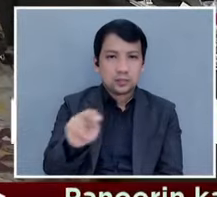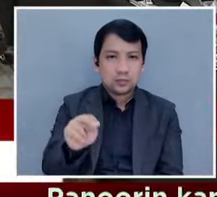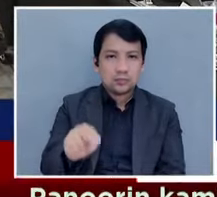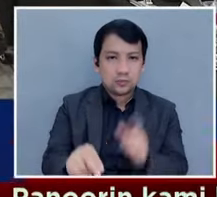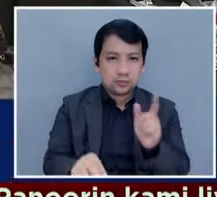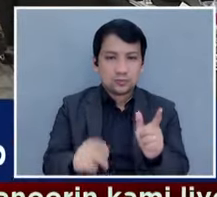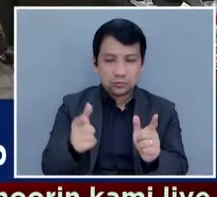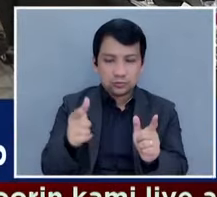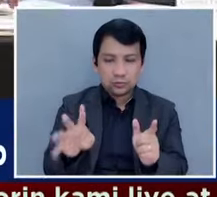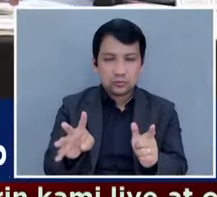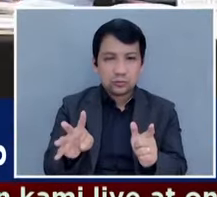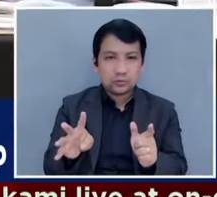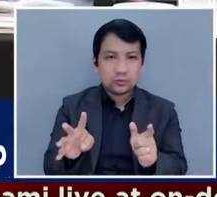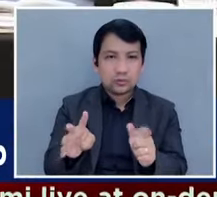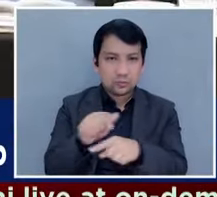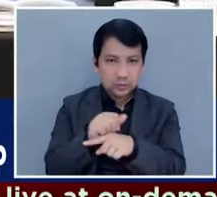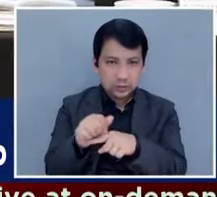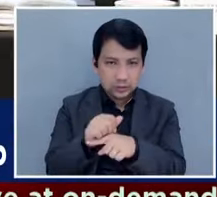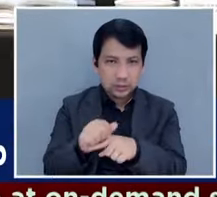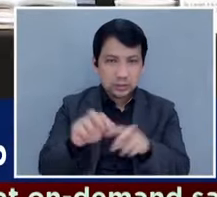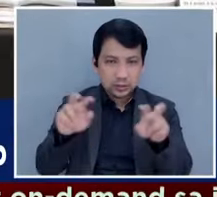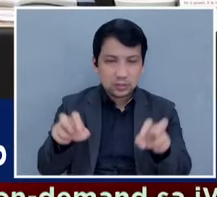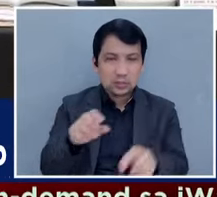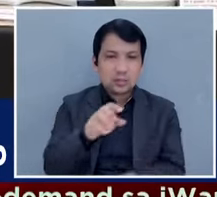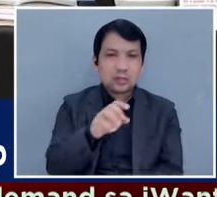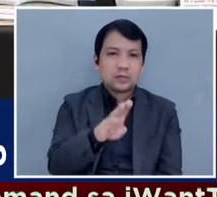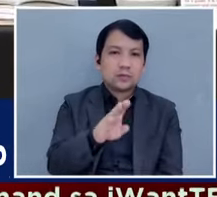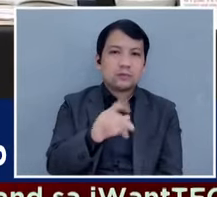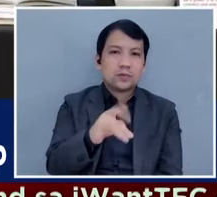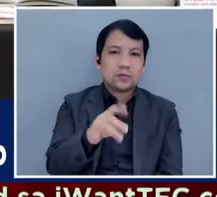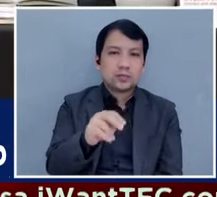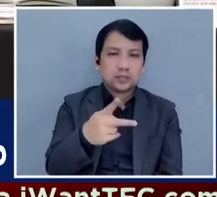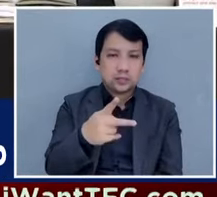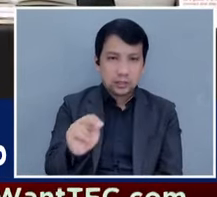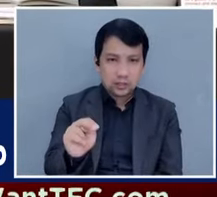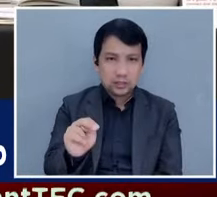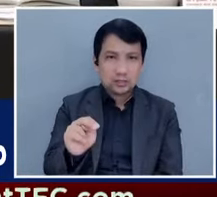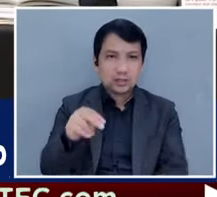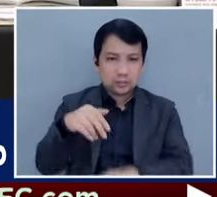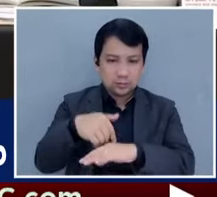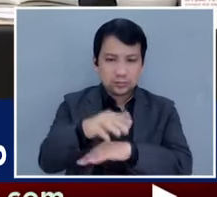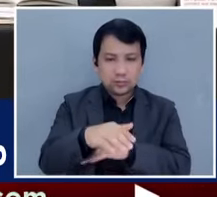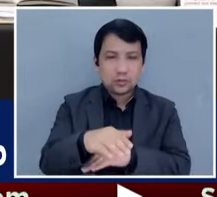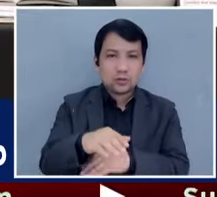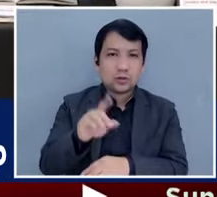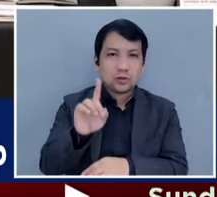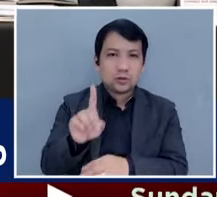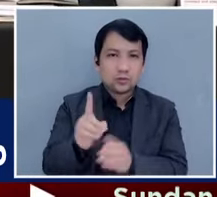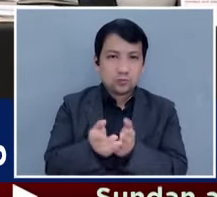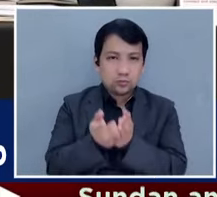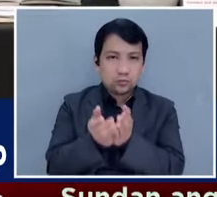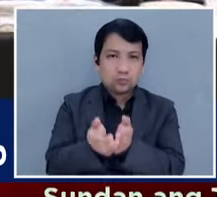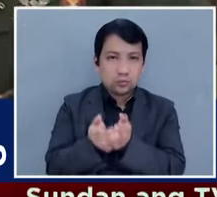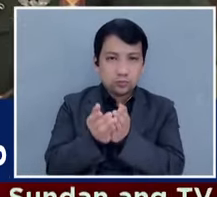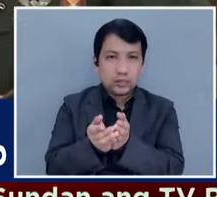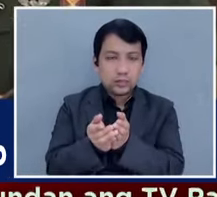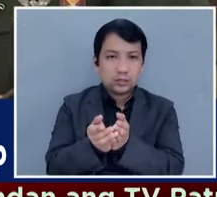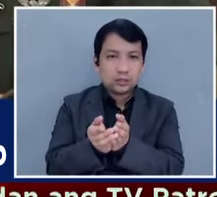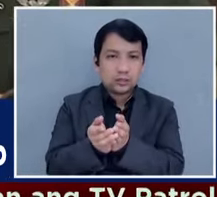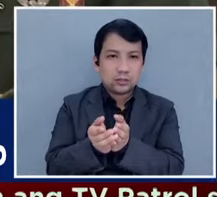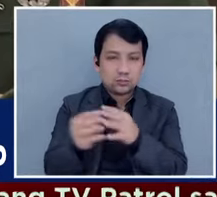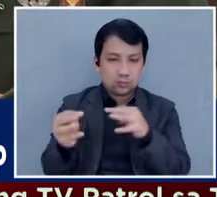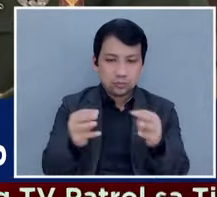balikatan exercises na si Colonel Michael Lohico, magpapadala ng isang warship ang France para sa taunang